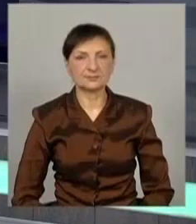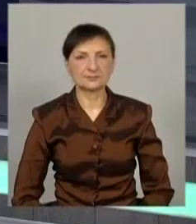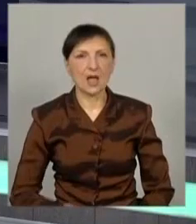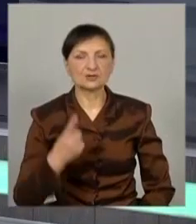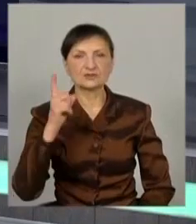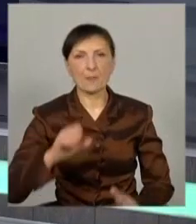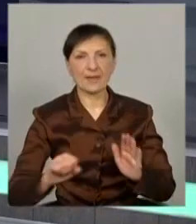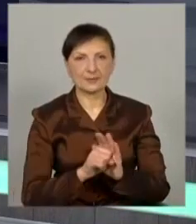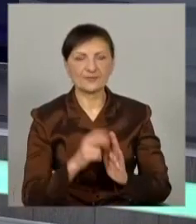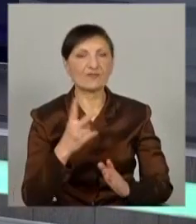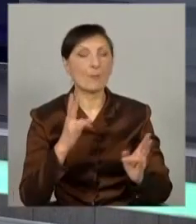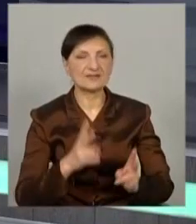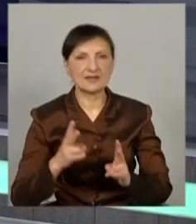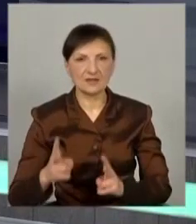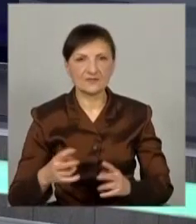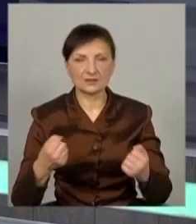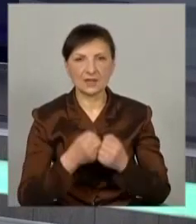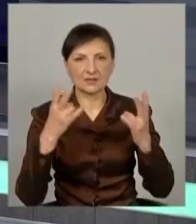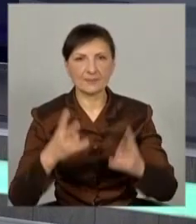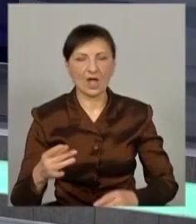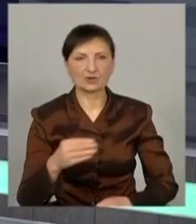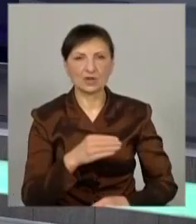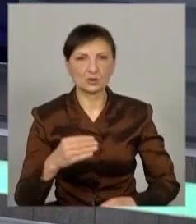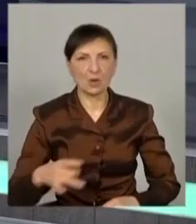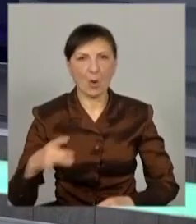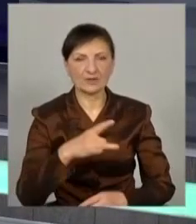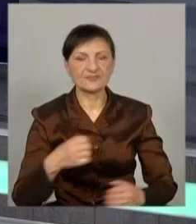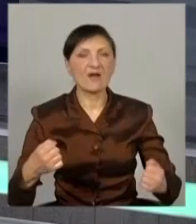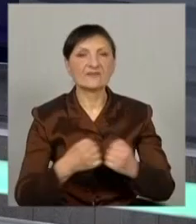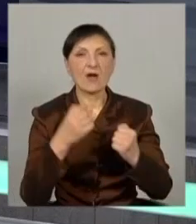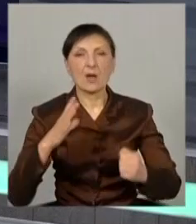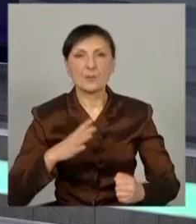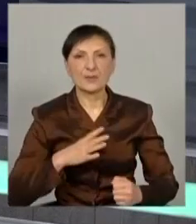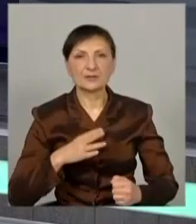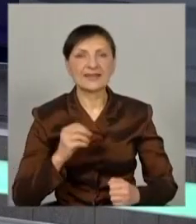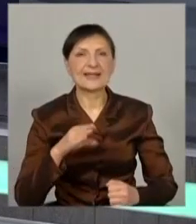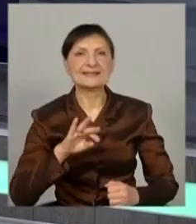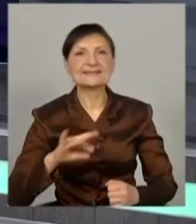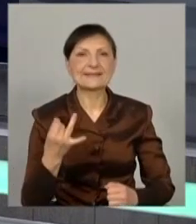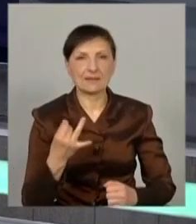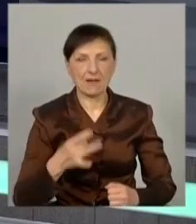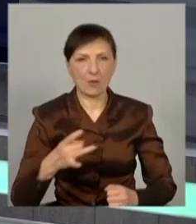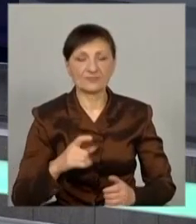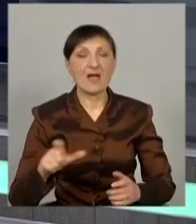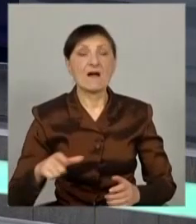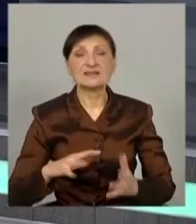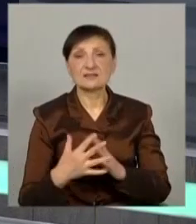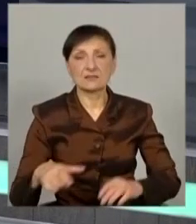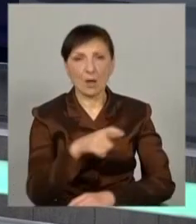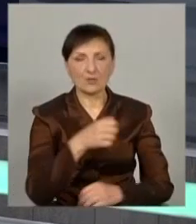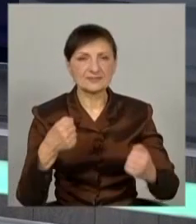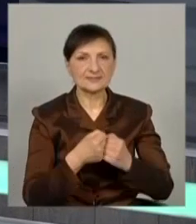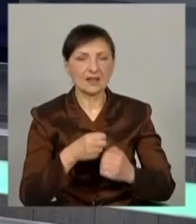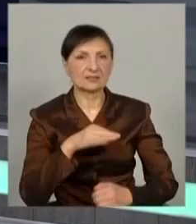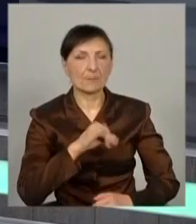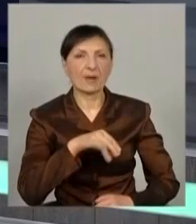Один человек погиб, двое пострадали в ДТП в Житосузской области. Авария произошла в Искельдинском районе. На сельской автодороге столкнулись Toyota Prado и